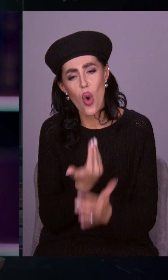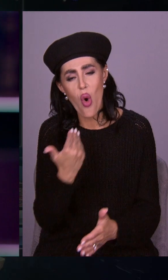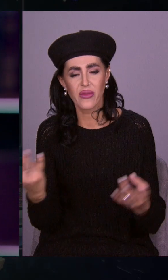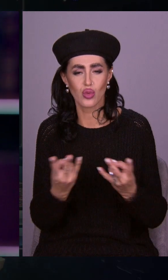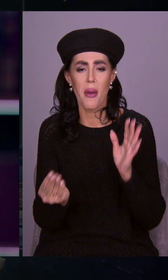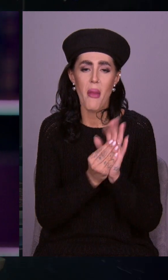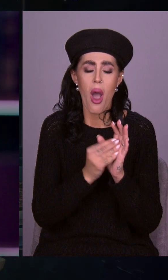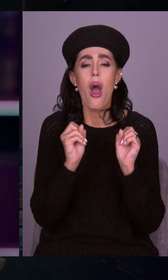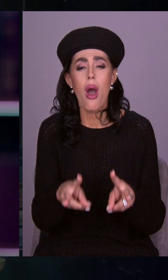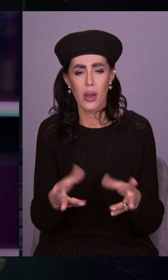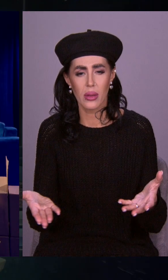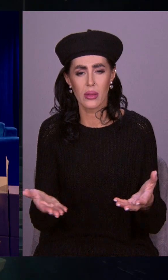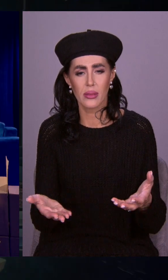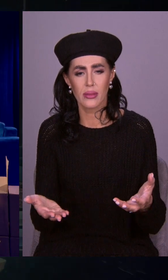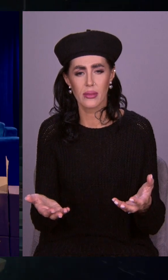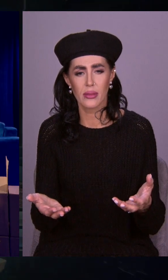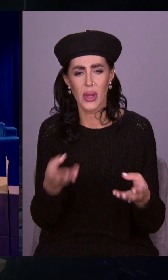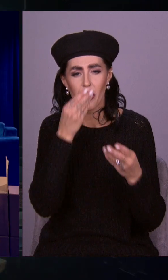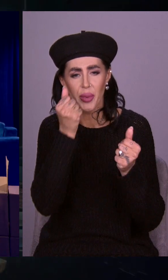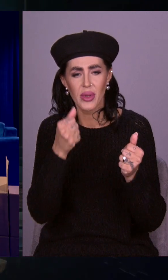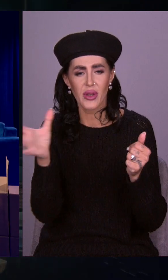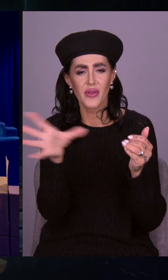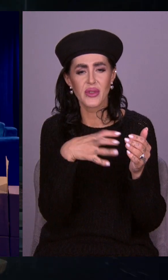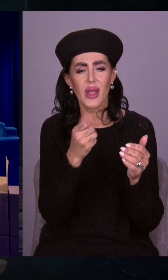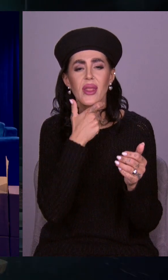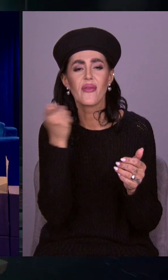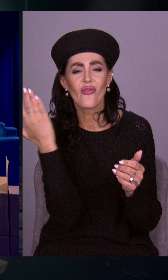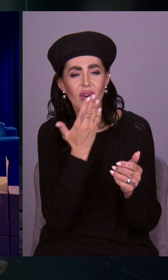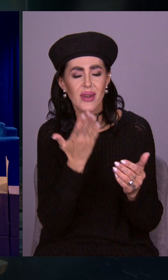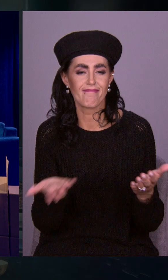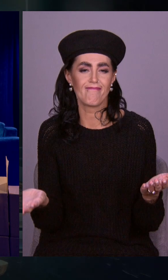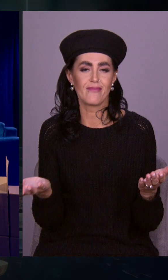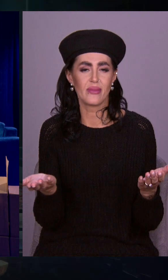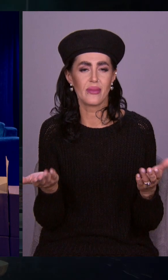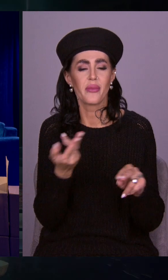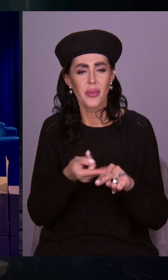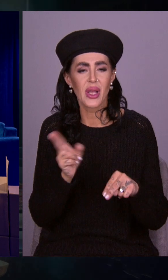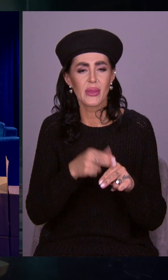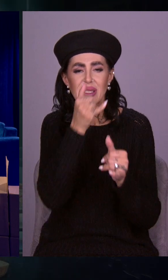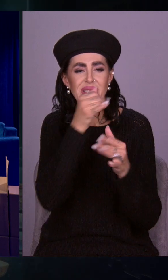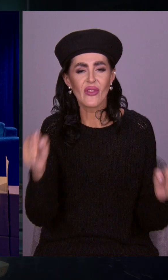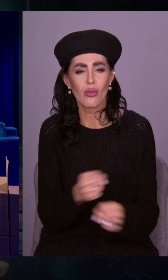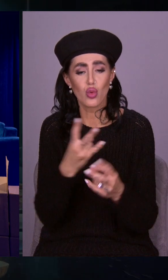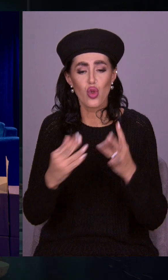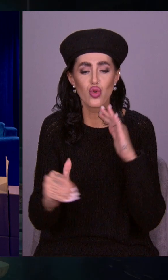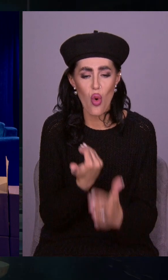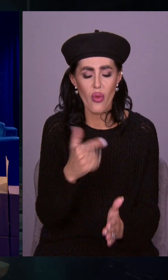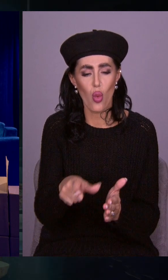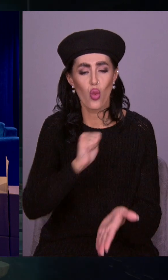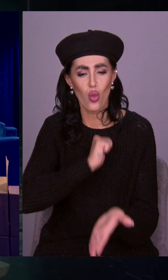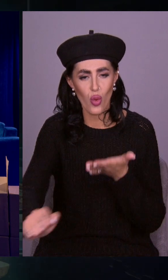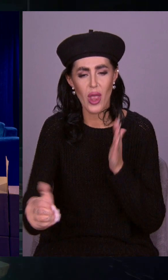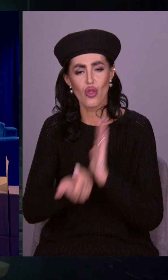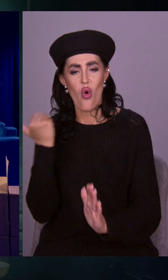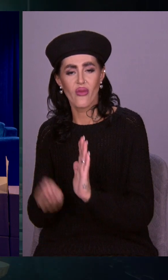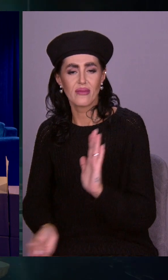ми перезалиємо, то зникнуть всі перегляди. Ну, тобто це буде з нуля завантаження. Ну, да, я розумію. Це